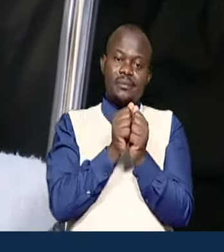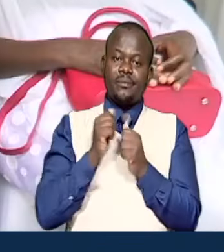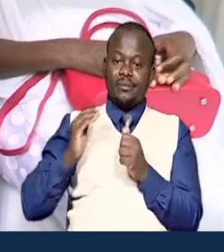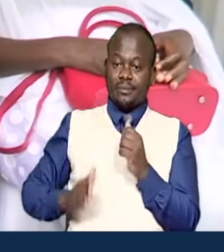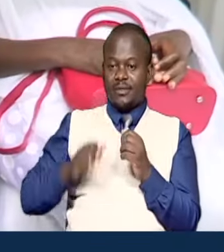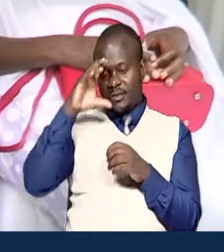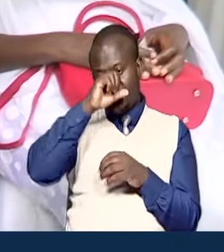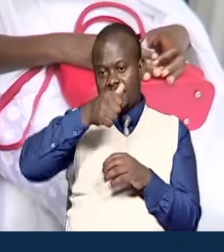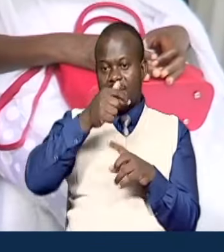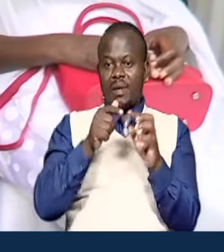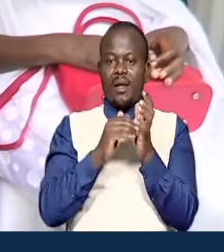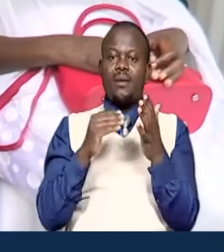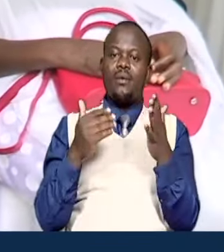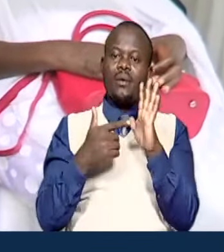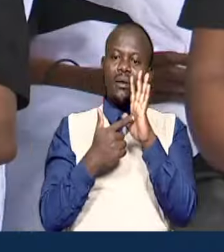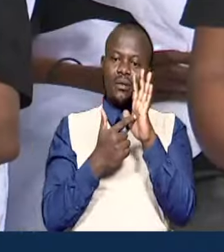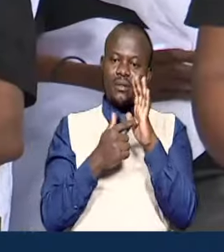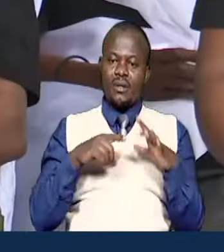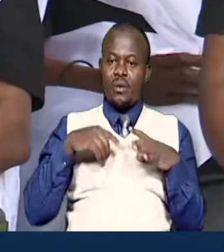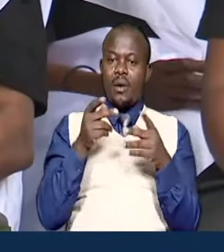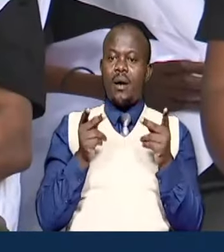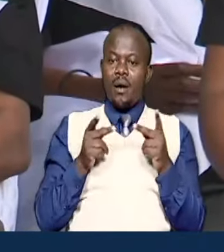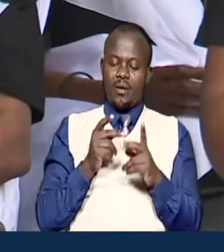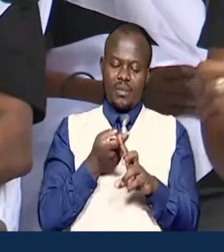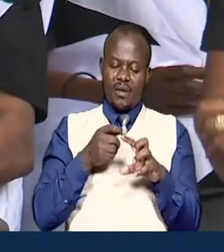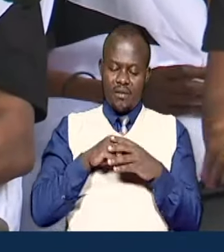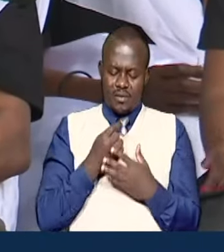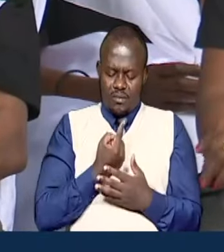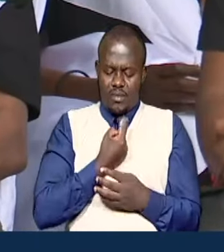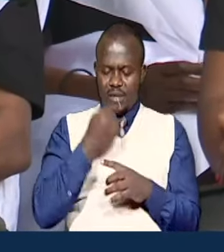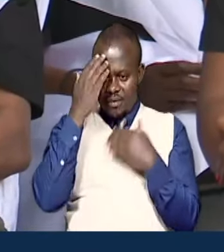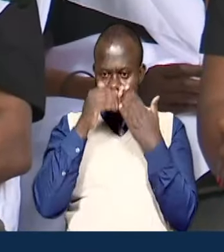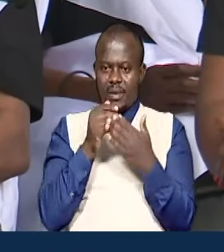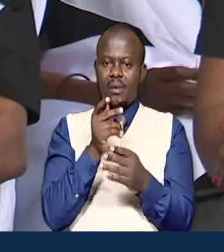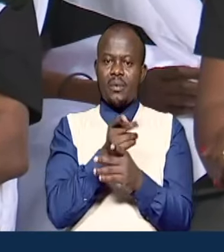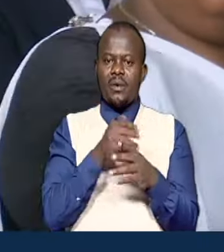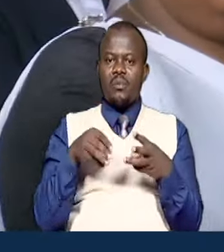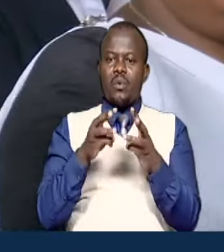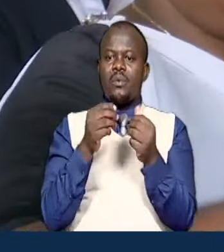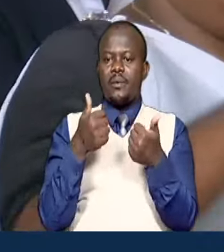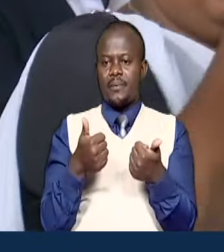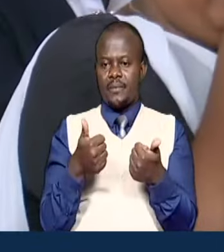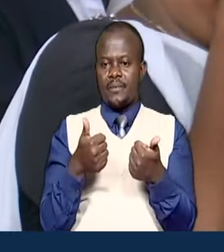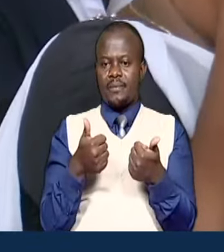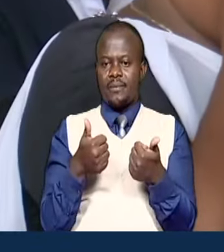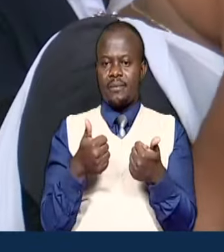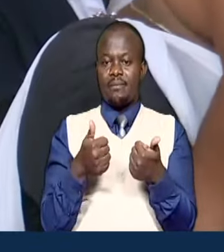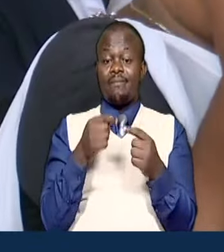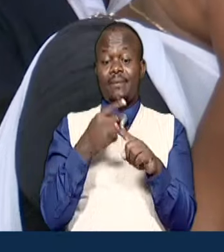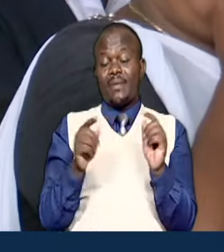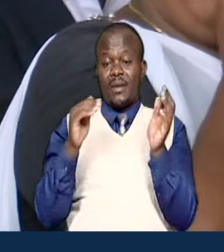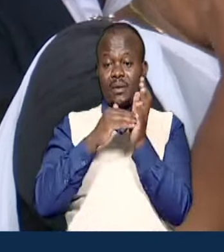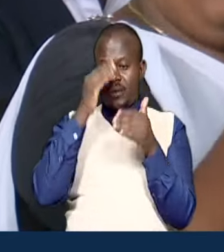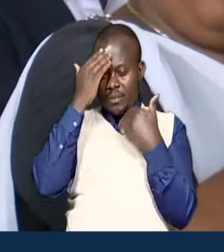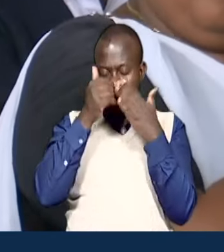babuze ababo, ashimangira ko kuba aha hantu byabakuye mu bwigunge kuko bitabwaho mu buryo bukwiriye. Ariko kubera